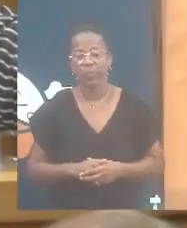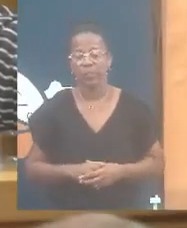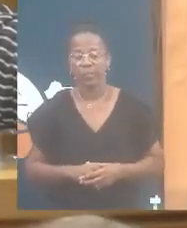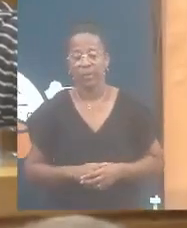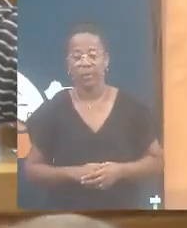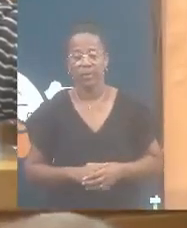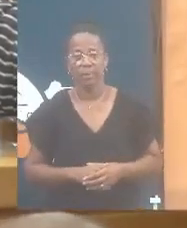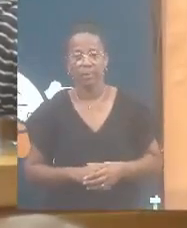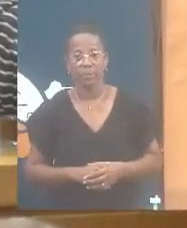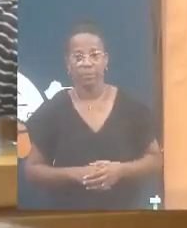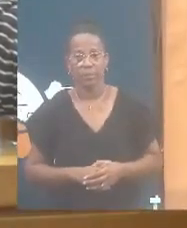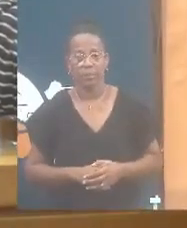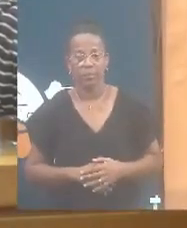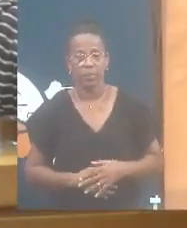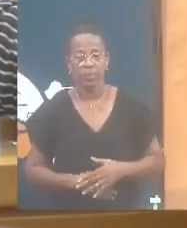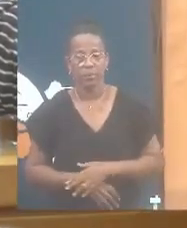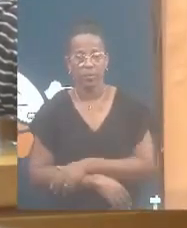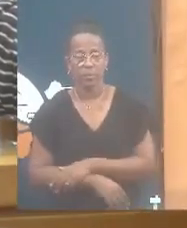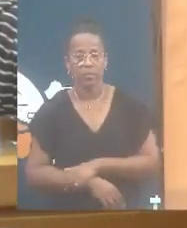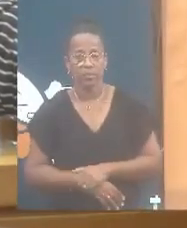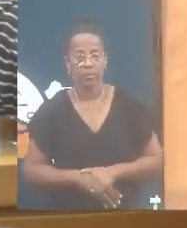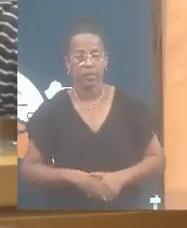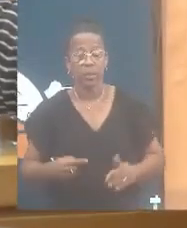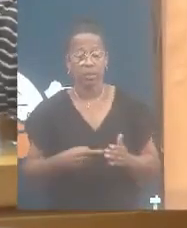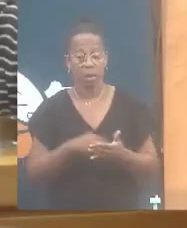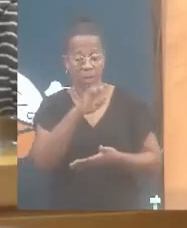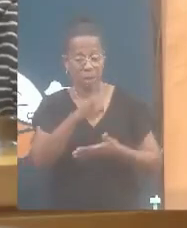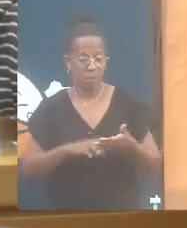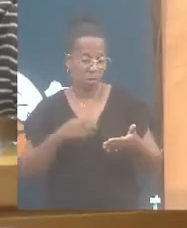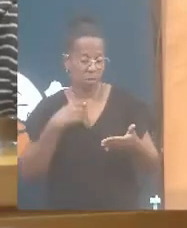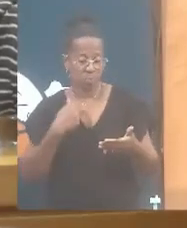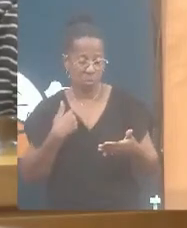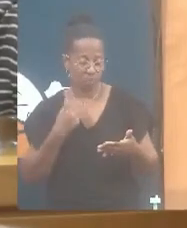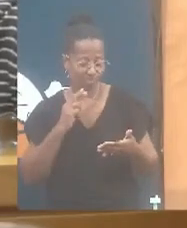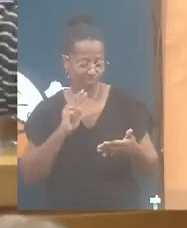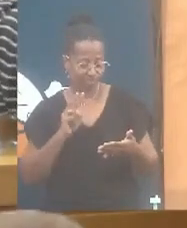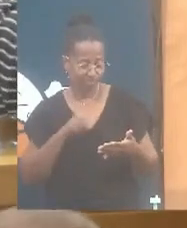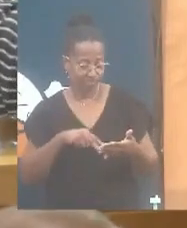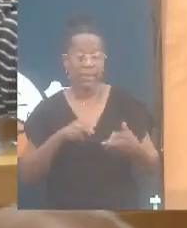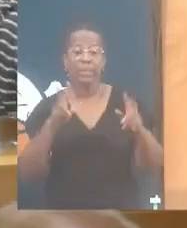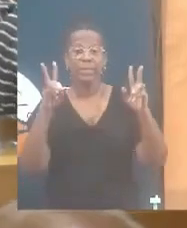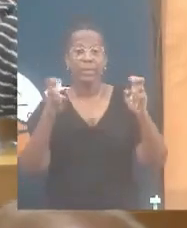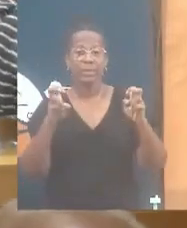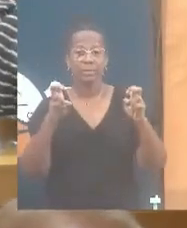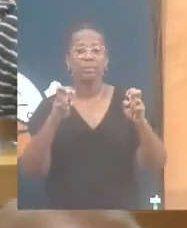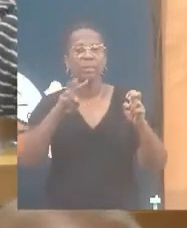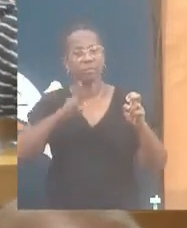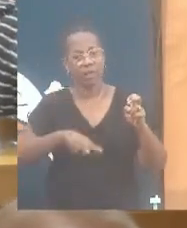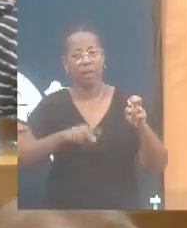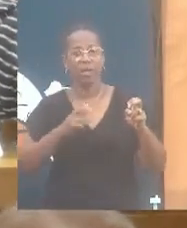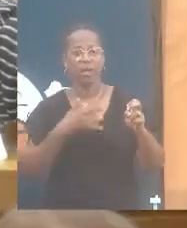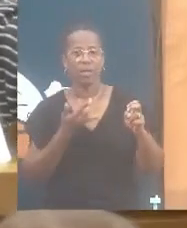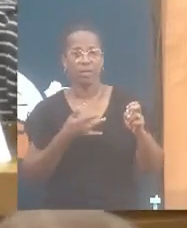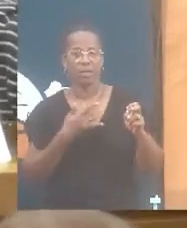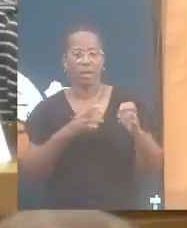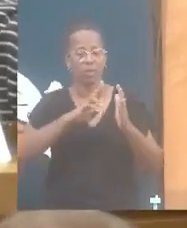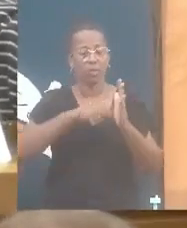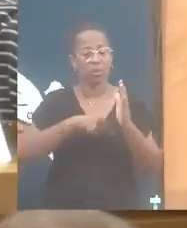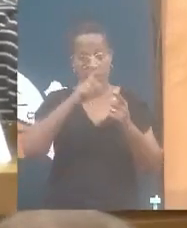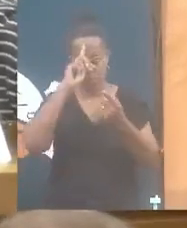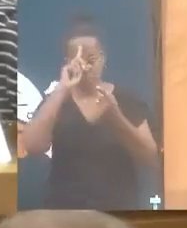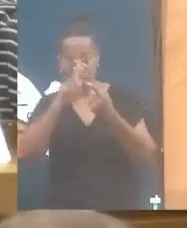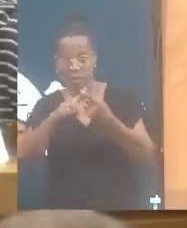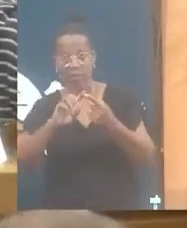D'abord, quand je regarde ce rapport, le titre est intéressant. Contrat d'objectifs et de